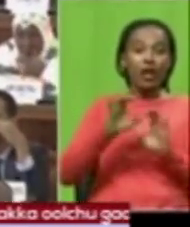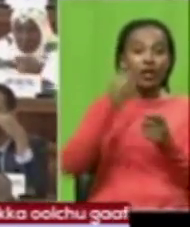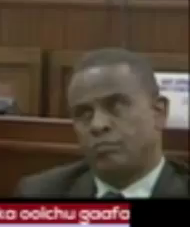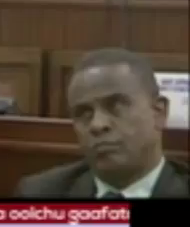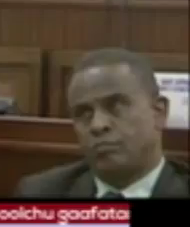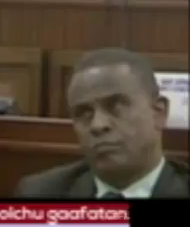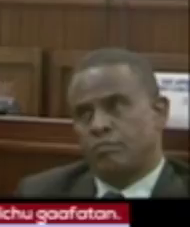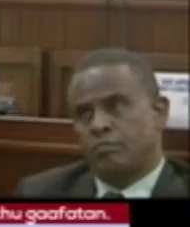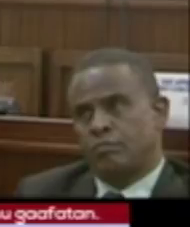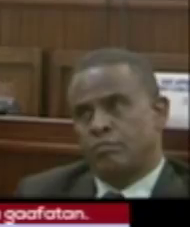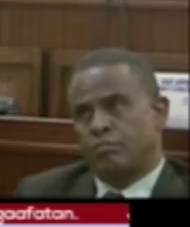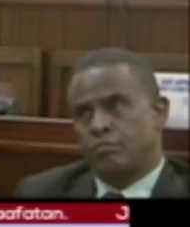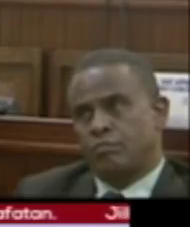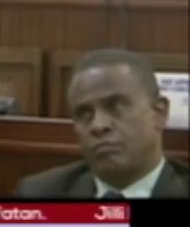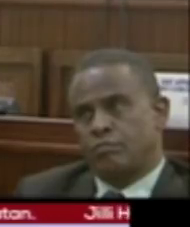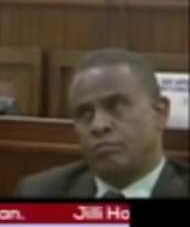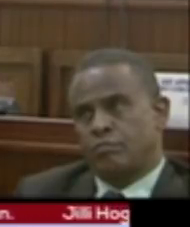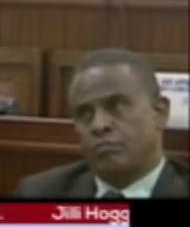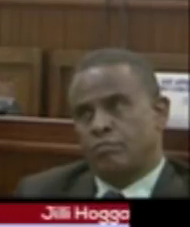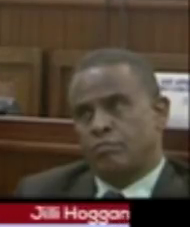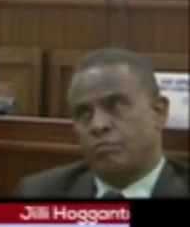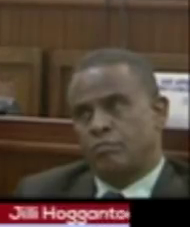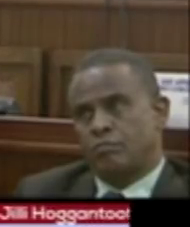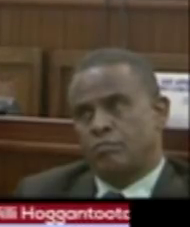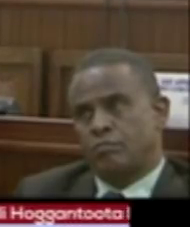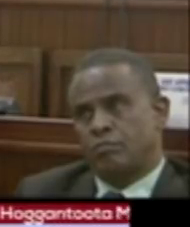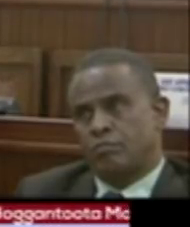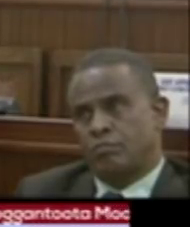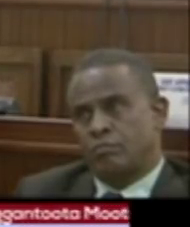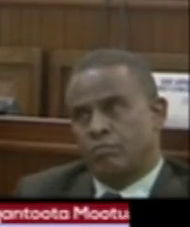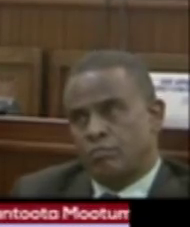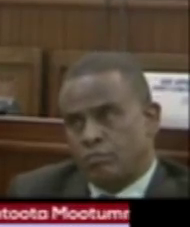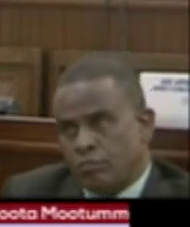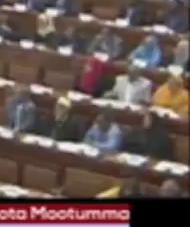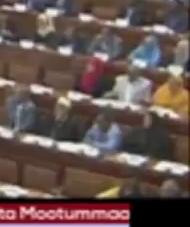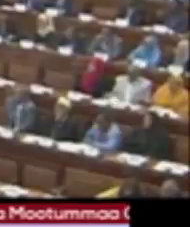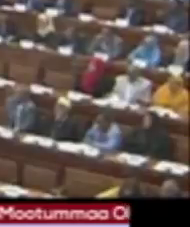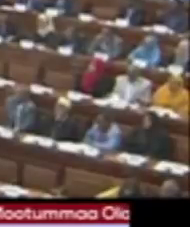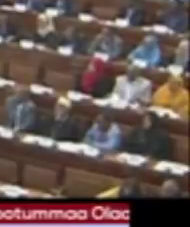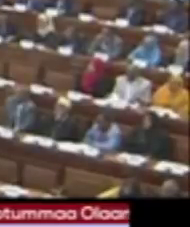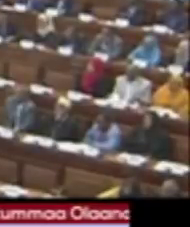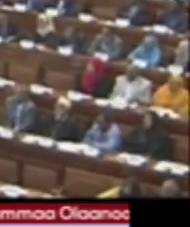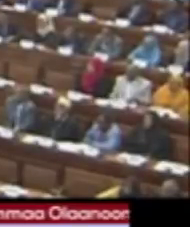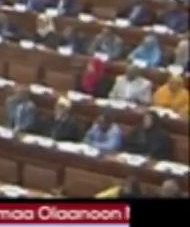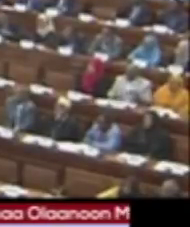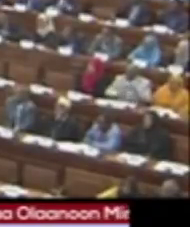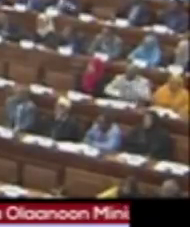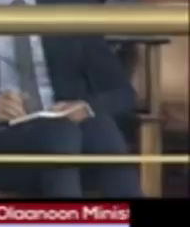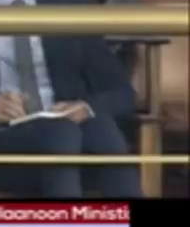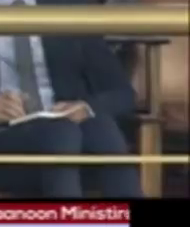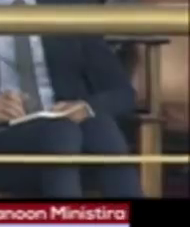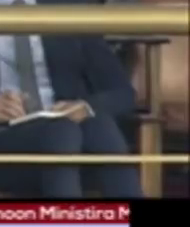misoomaawwan bu'uuraa, seektaroota hiyyummaa hir'isanii fi baajata naannolee guddachaa jiraniin wal qabatan dhiha. Baajatni